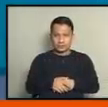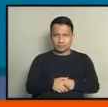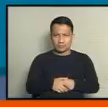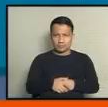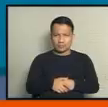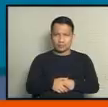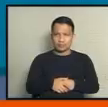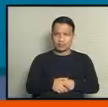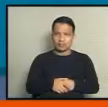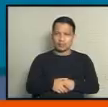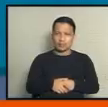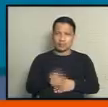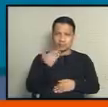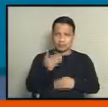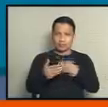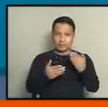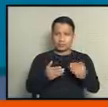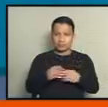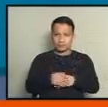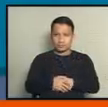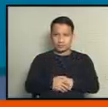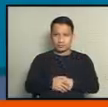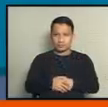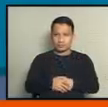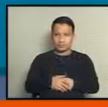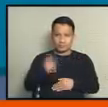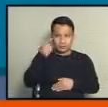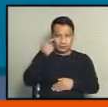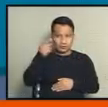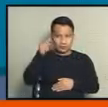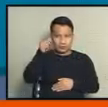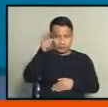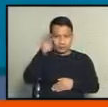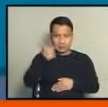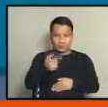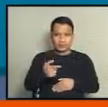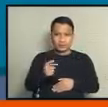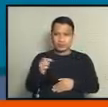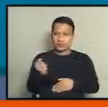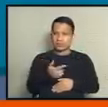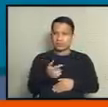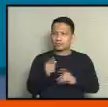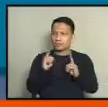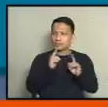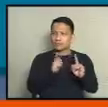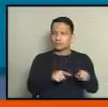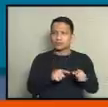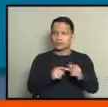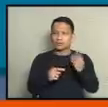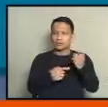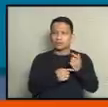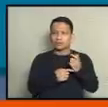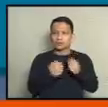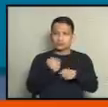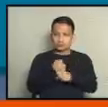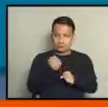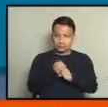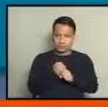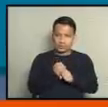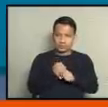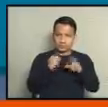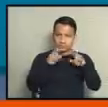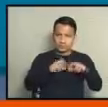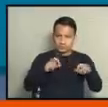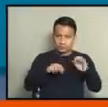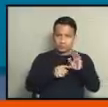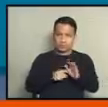din po, sir. Thank you po. Mr. Gerald? Yes, sir. Ayan po. Nako, gagawa po ng investigation ng Dole